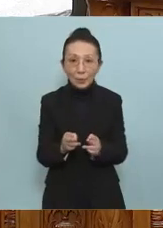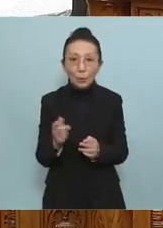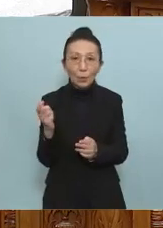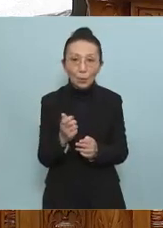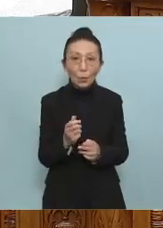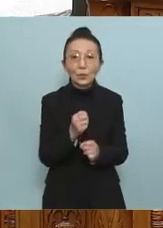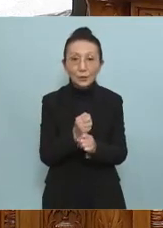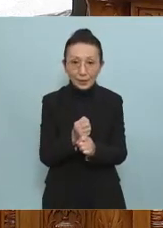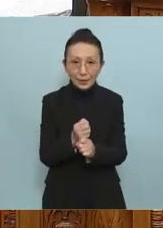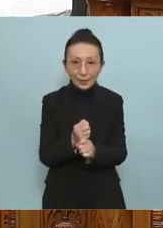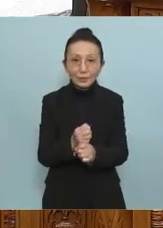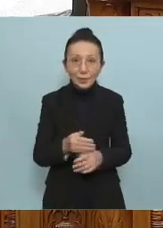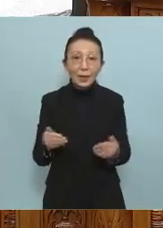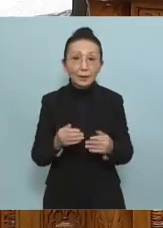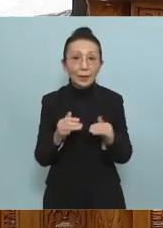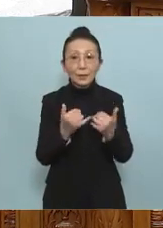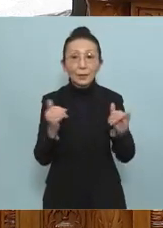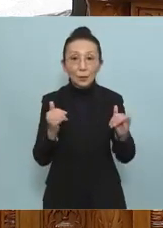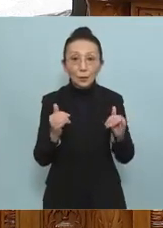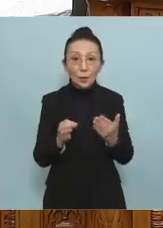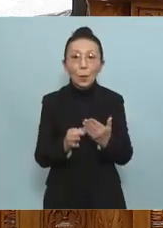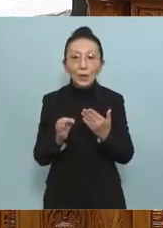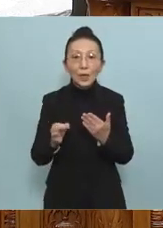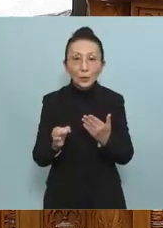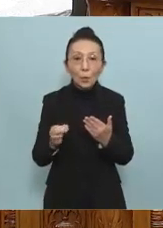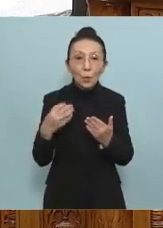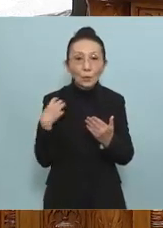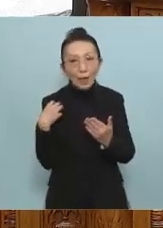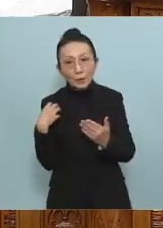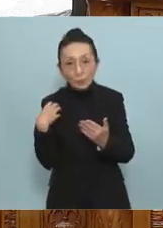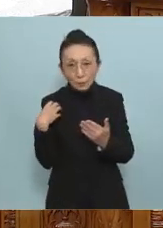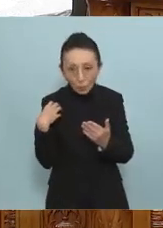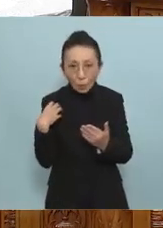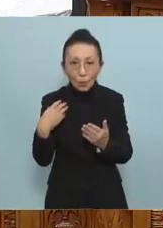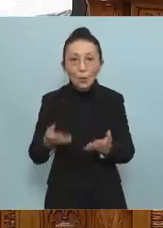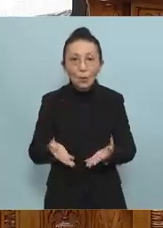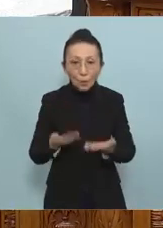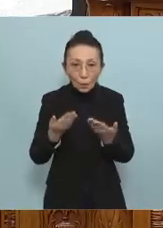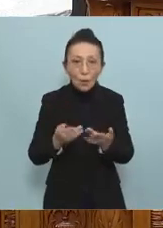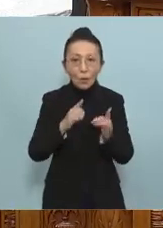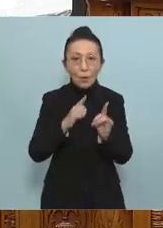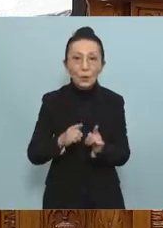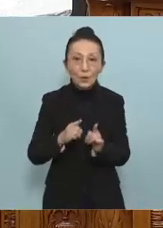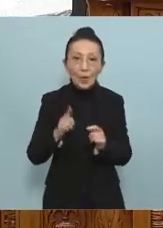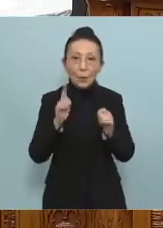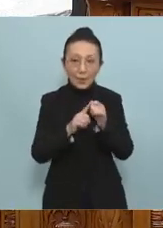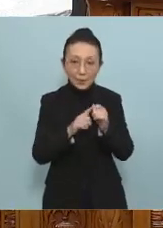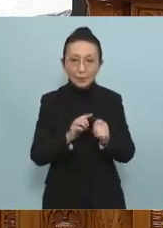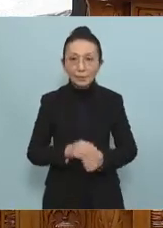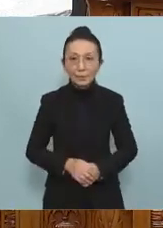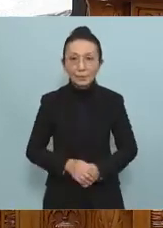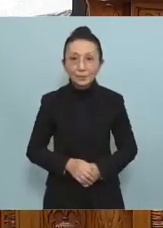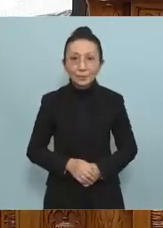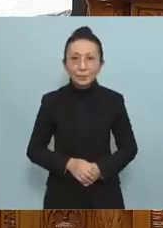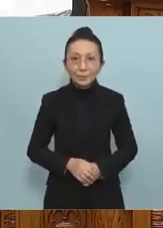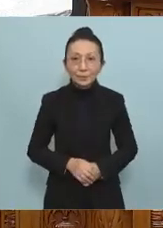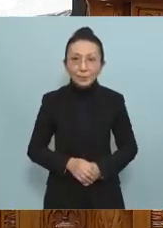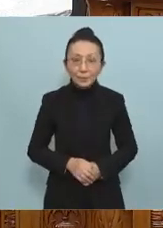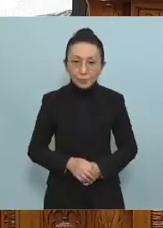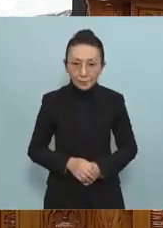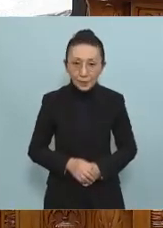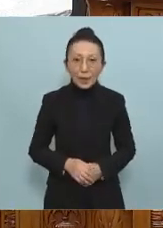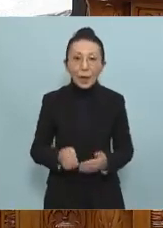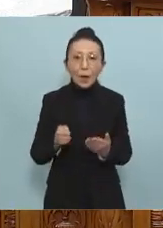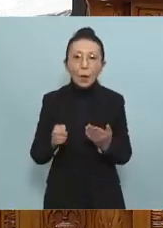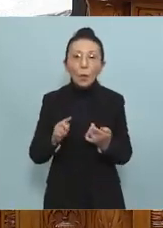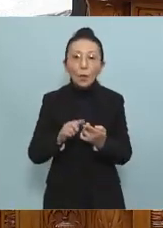の保険料の負担増の抑制を目指してまいります。また、公的価格の見直しを